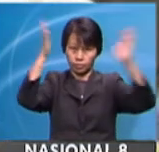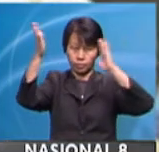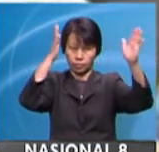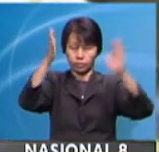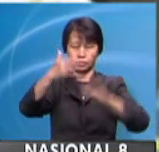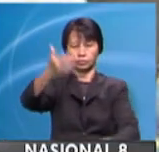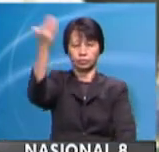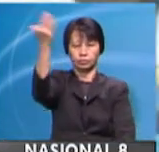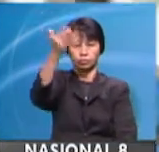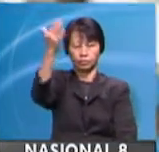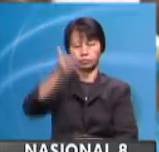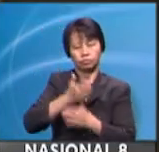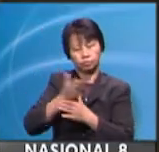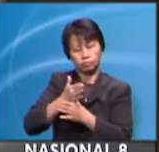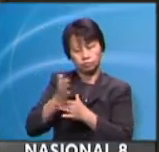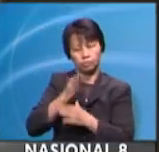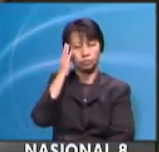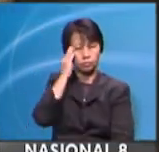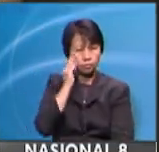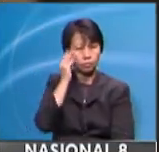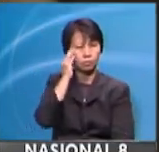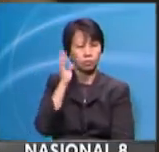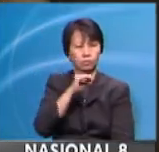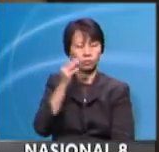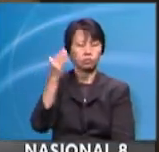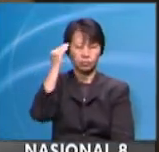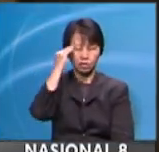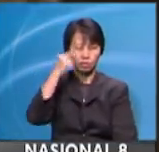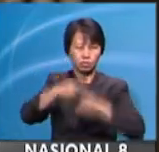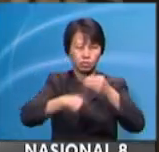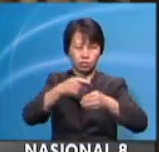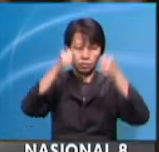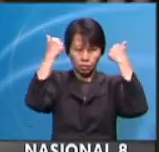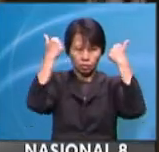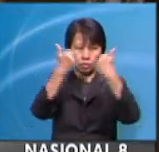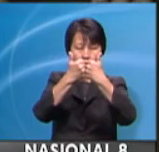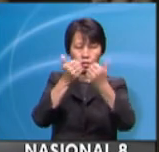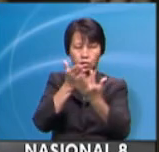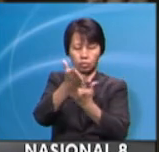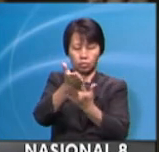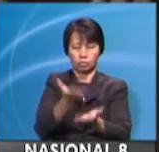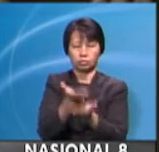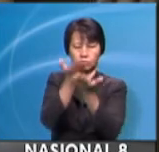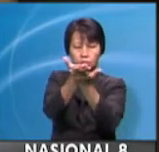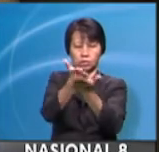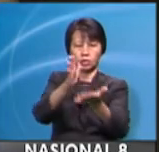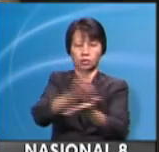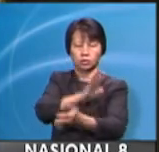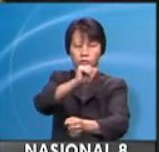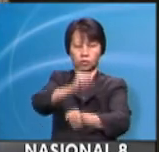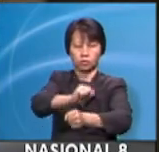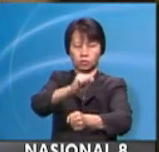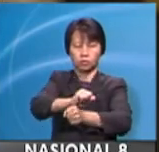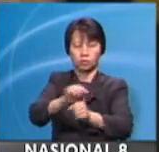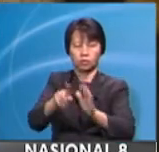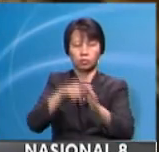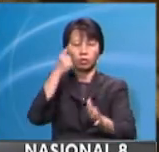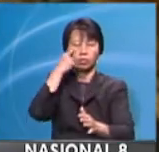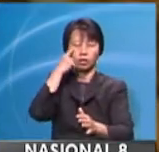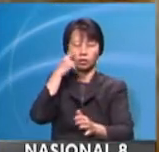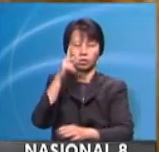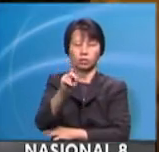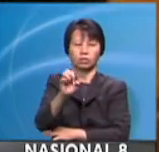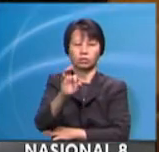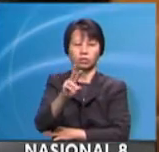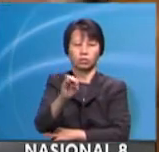simposium itu turut berkongsi pengalaman dan pengetahuan mengenai autisma melalui pembentangan kertas kerja Permata Kurnia